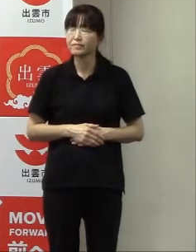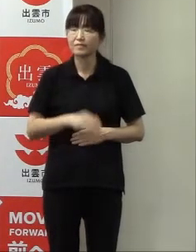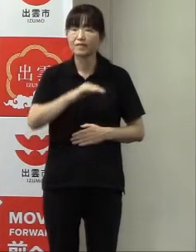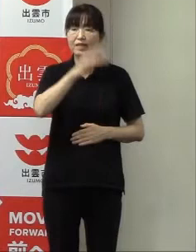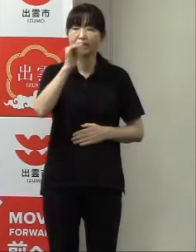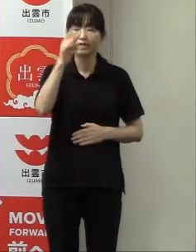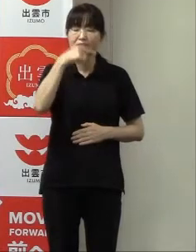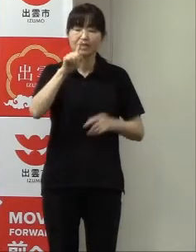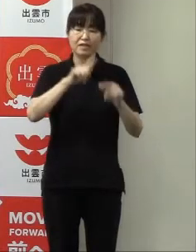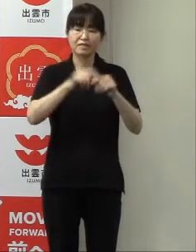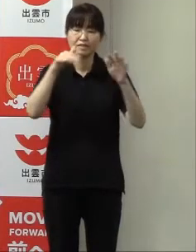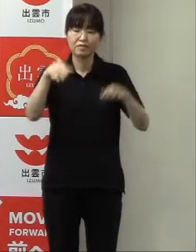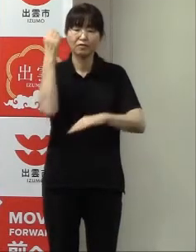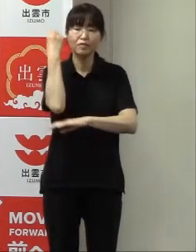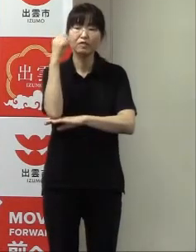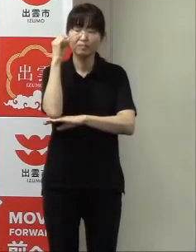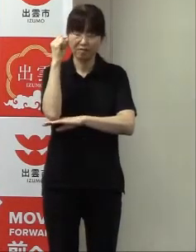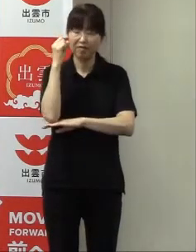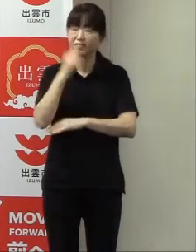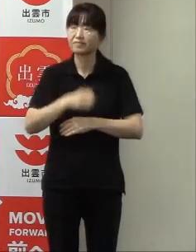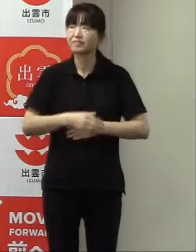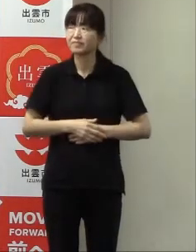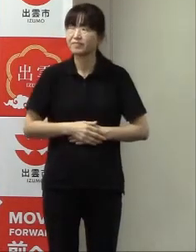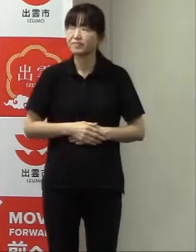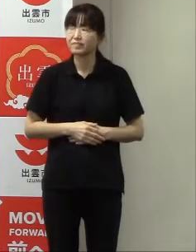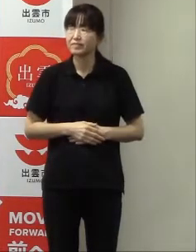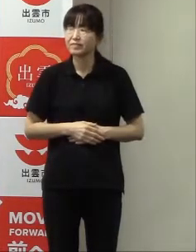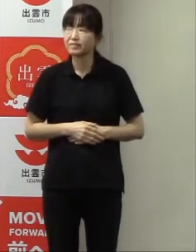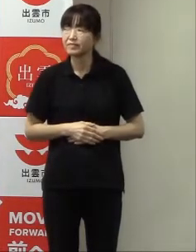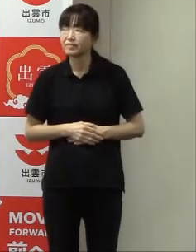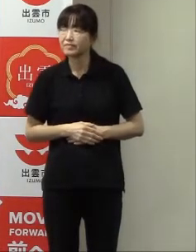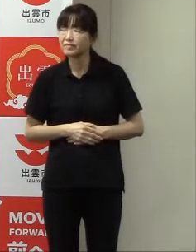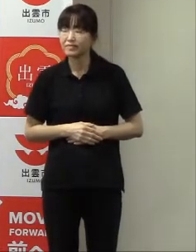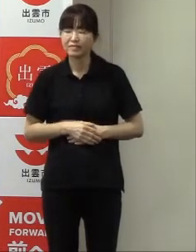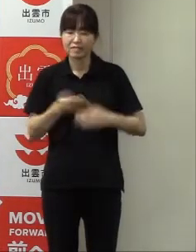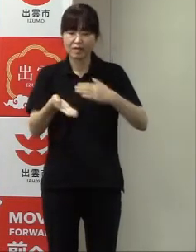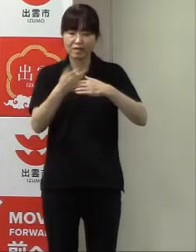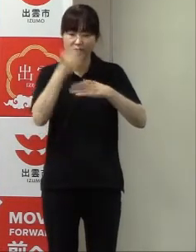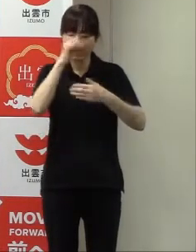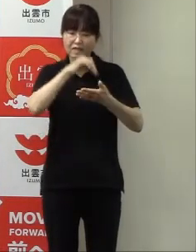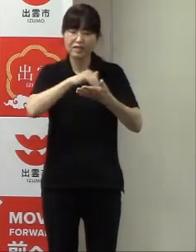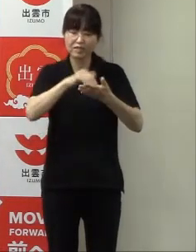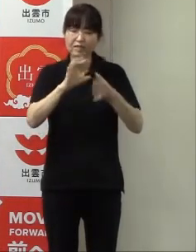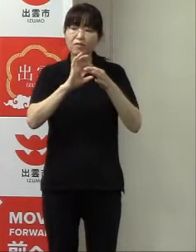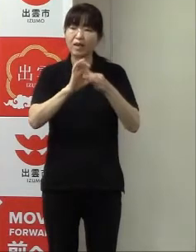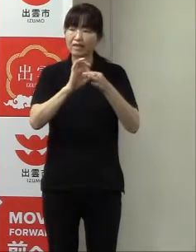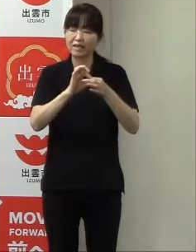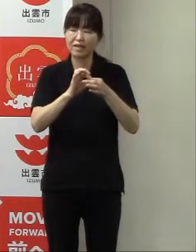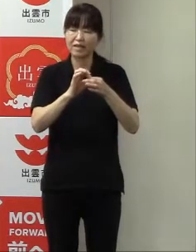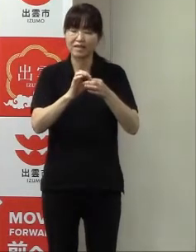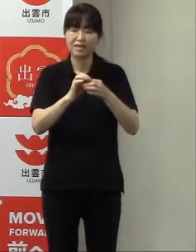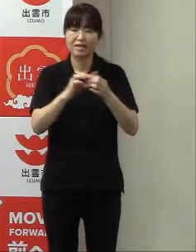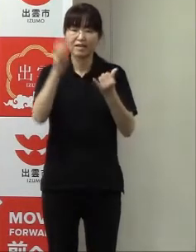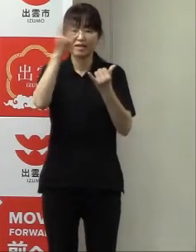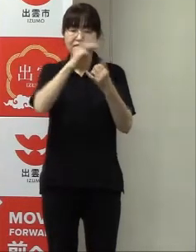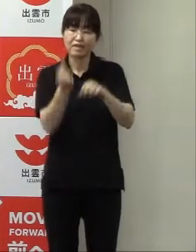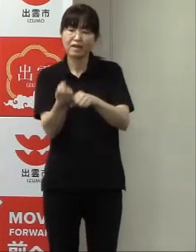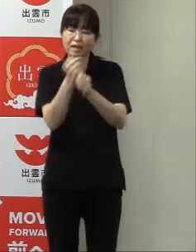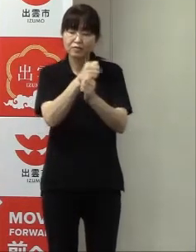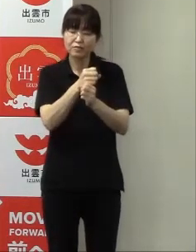産教人口の松本と申します。補正予算の関係なんですけれども、災害復旧事業で、